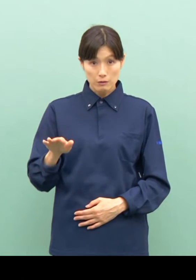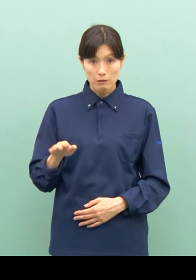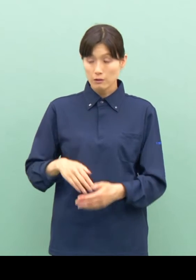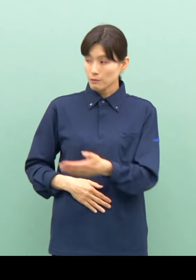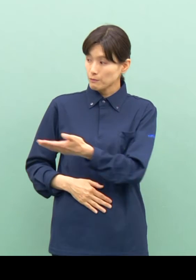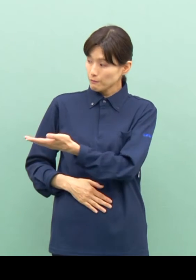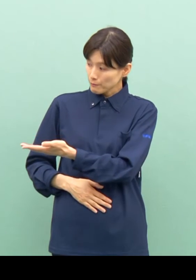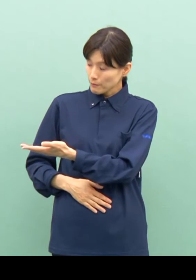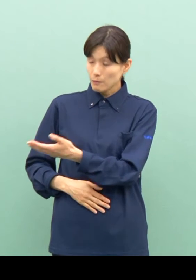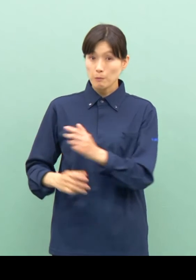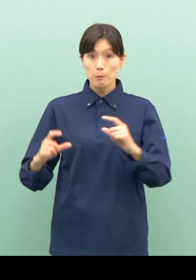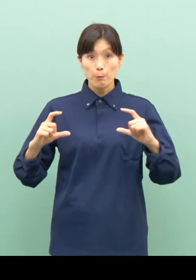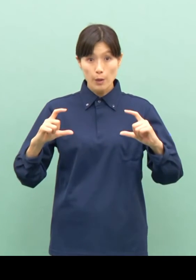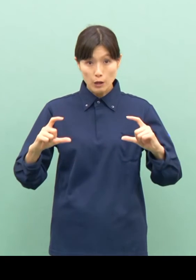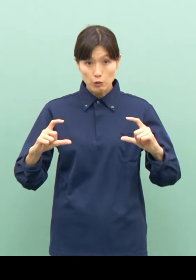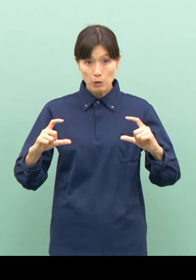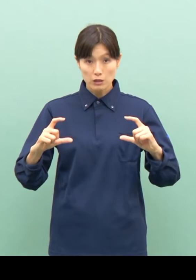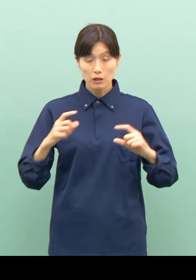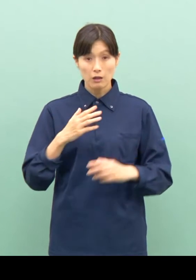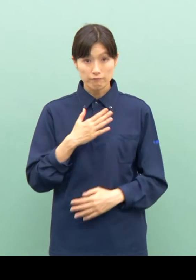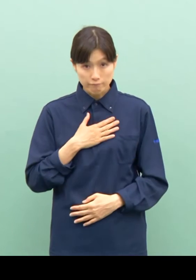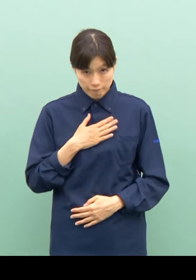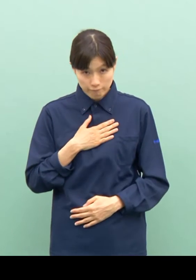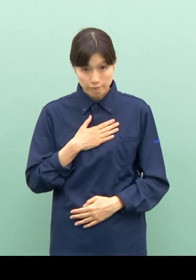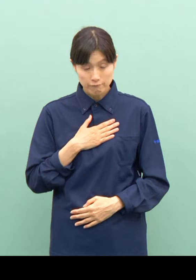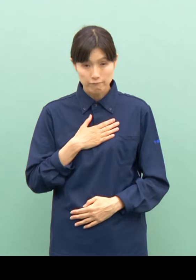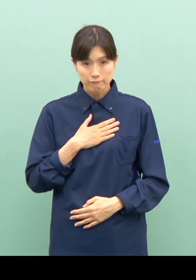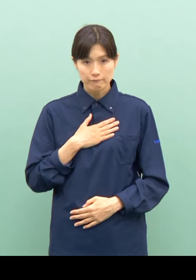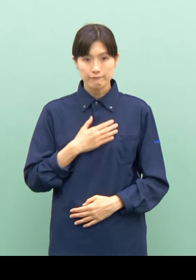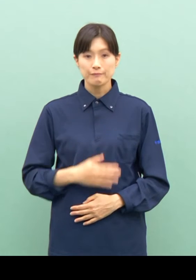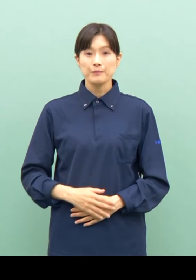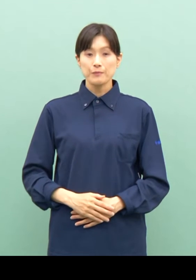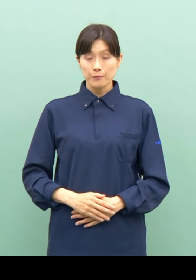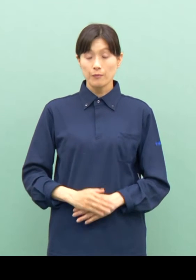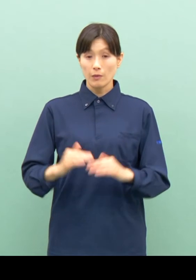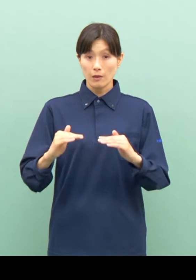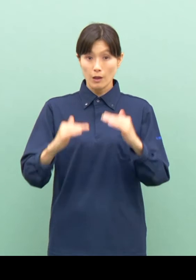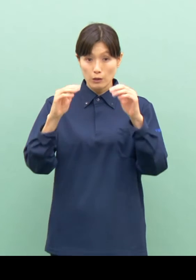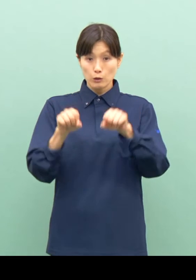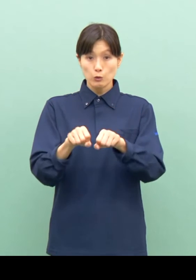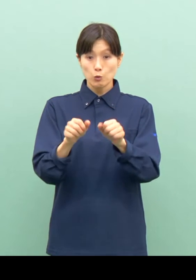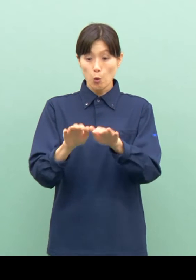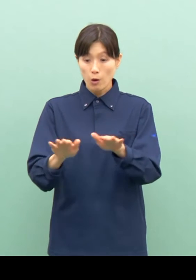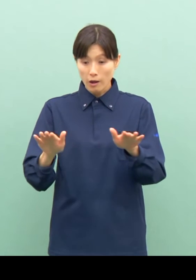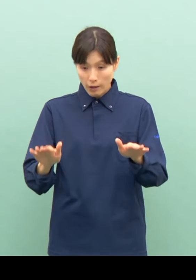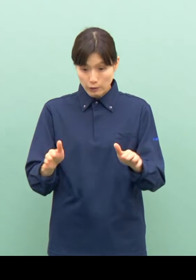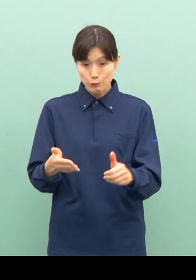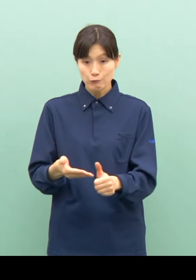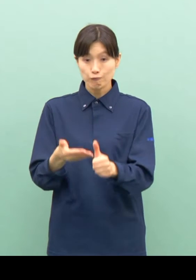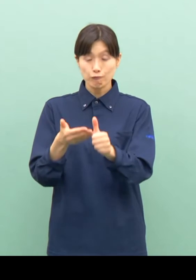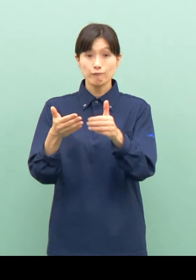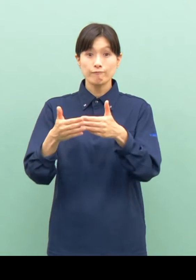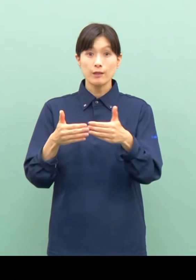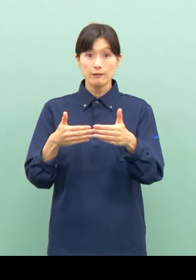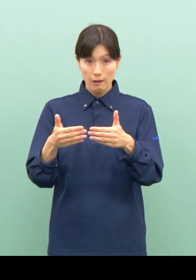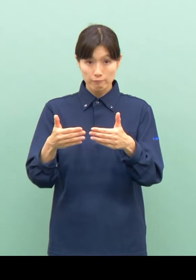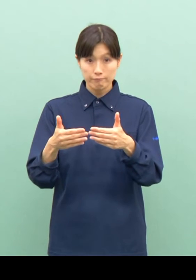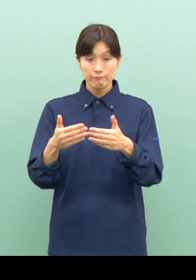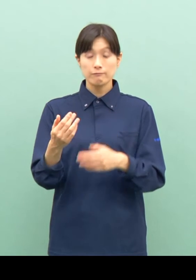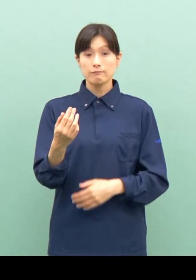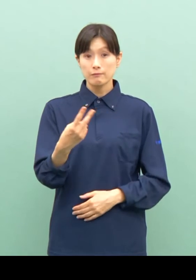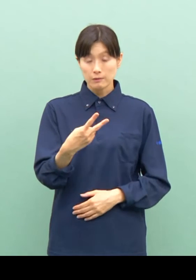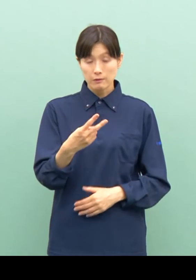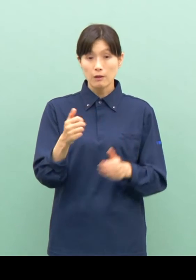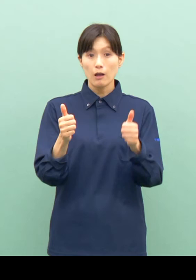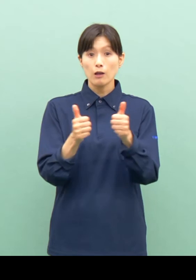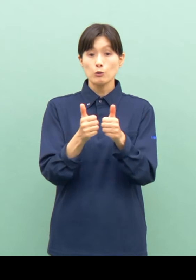皆さんはペアレントメンターをご存知ですか？県では発達障害のある子どもの子育